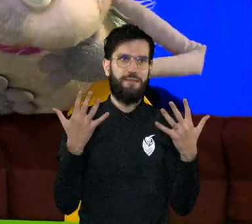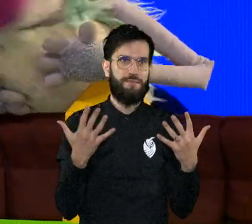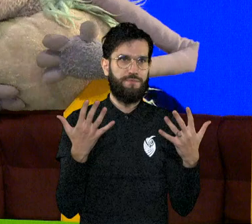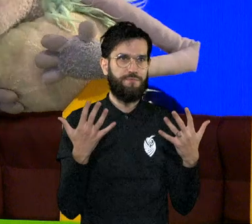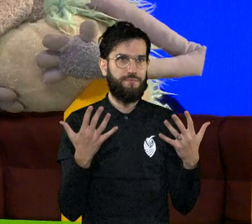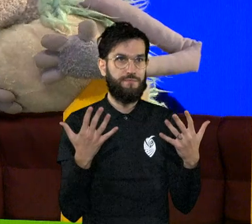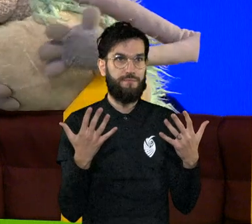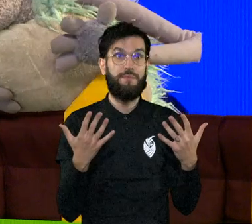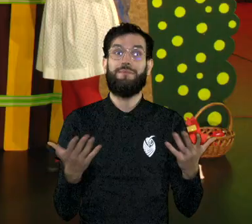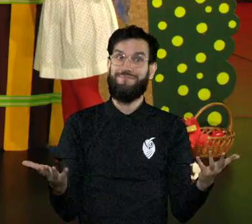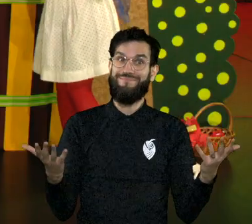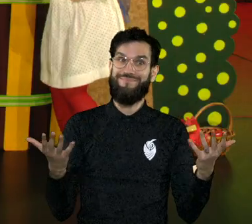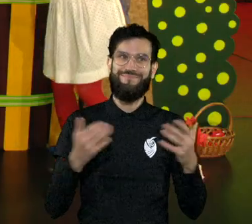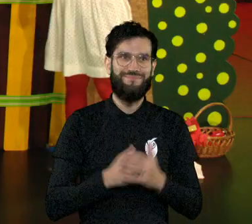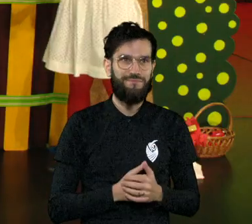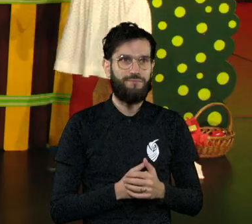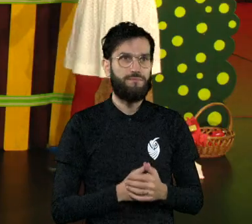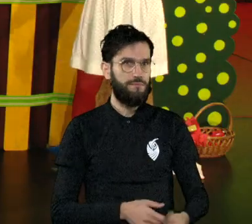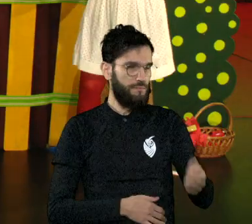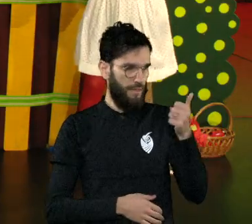9, 10, neváhaj.